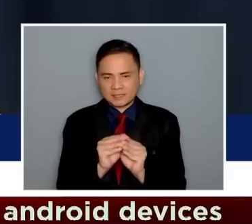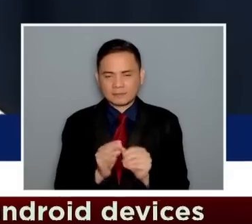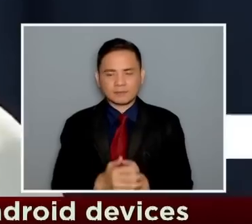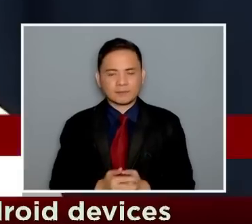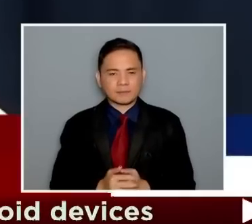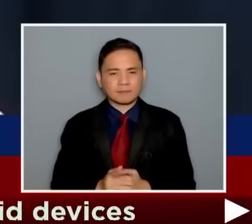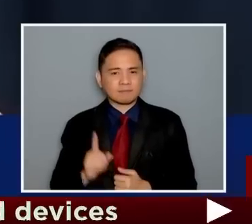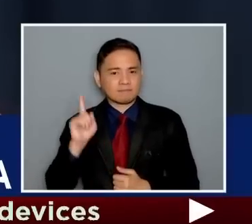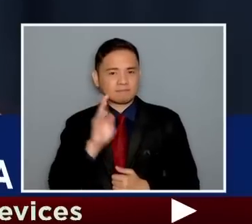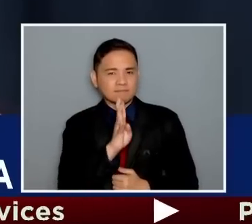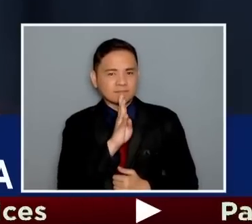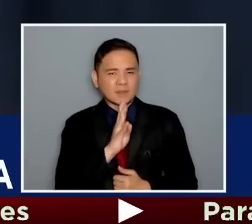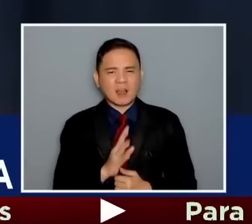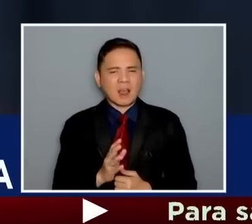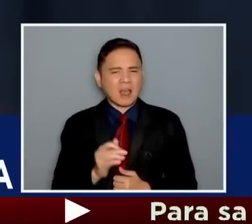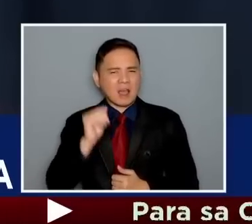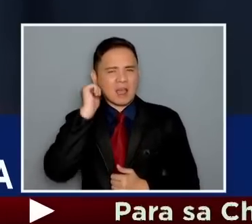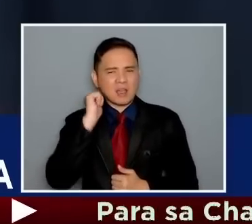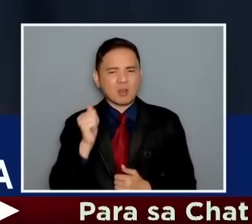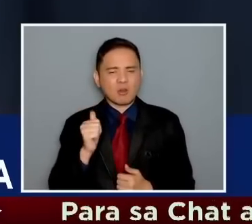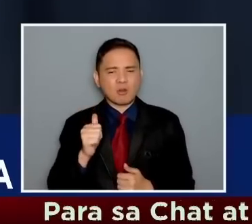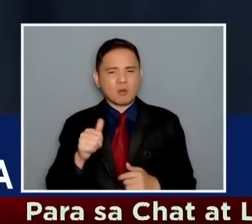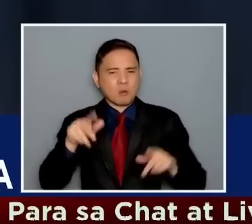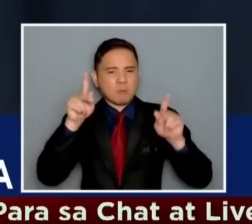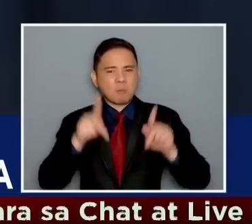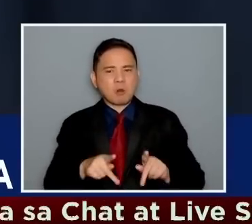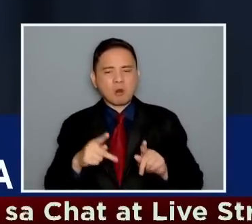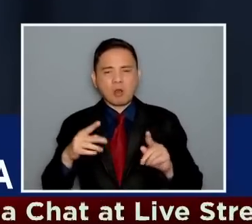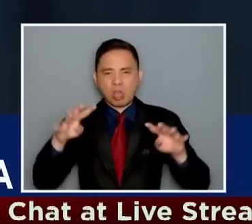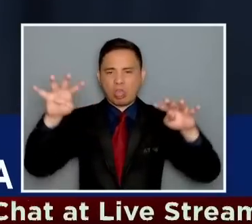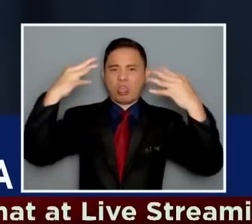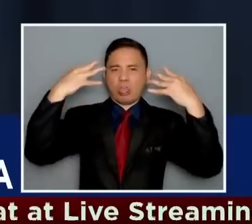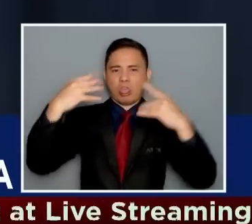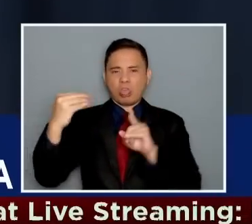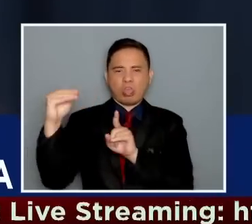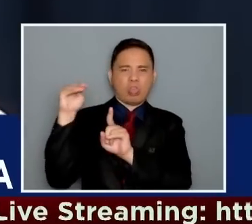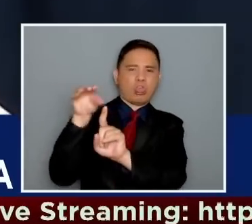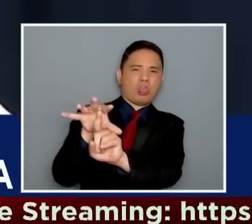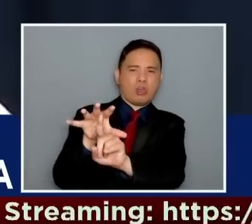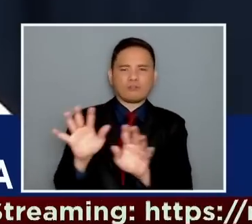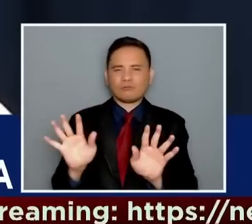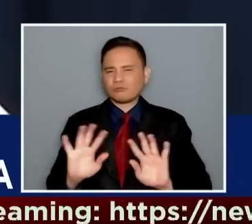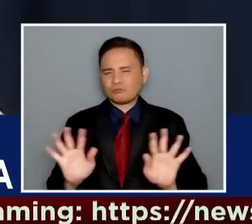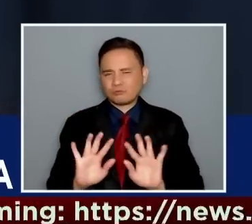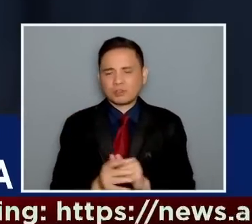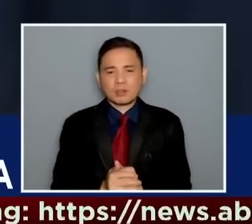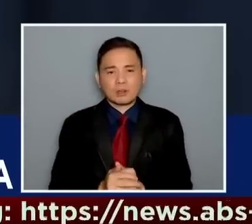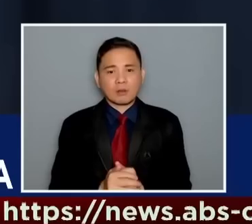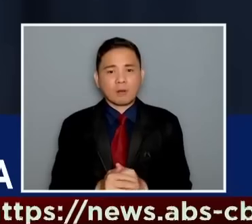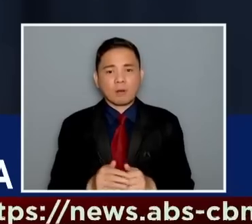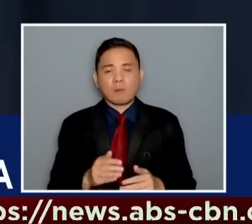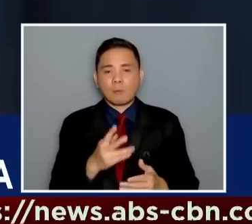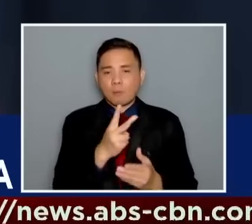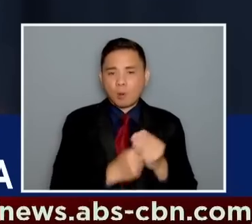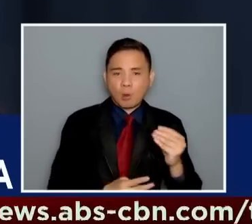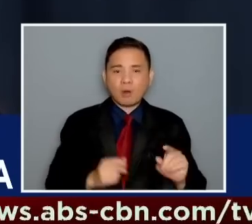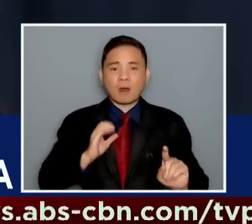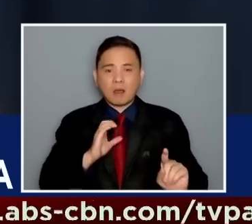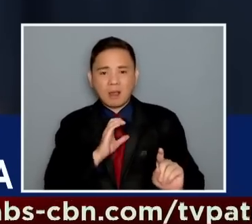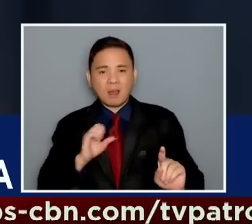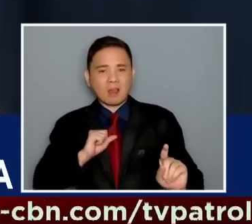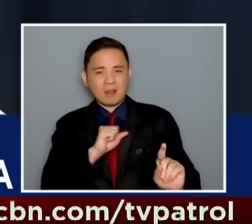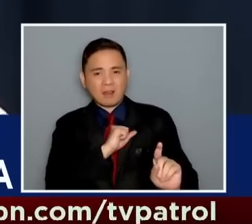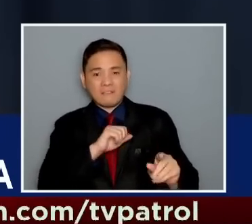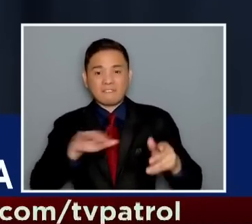individuals. It is not going to be healthy if both houses are going to be fighting on this particular issue when there's still a lot of work